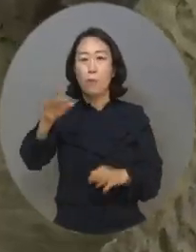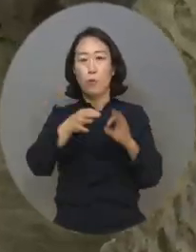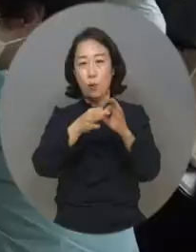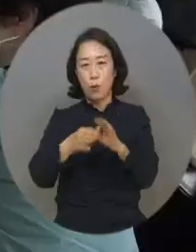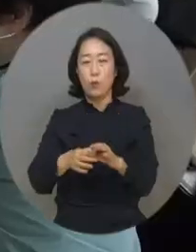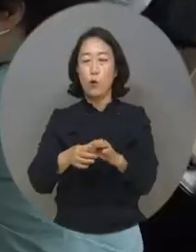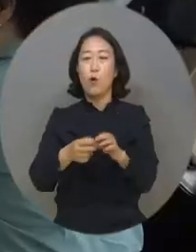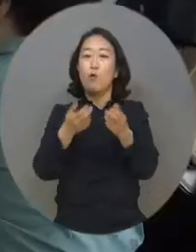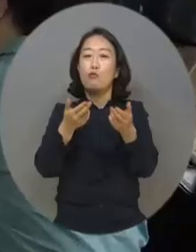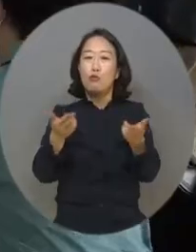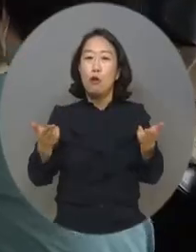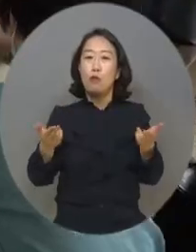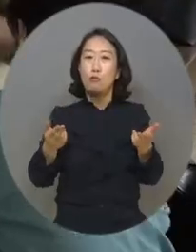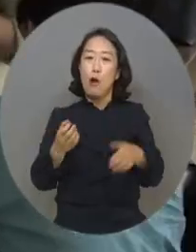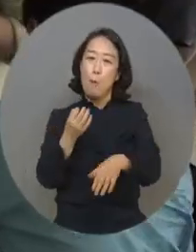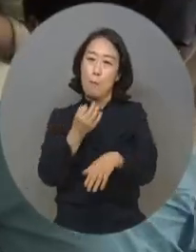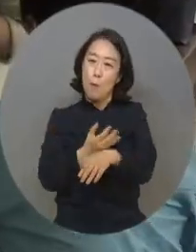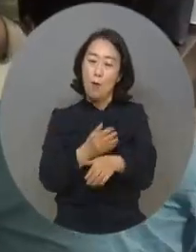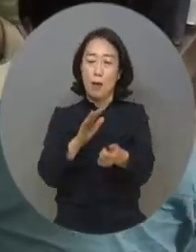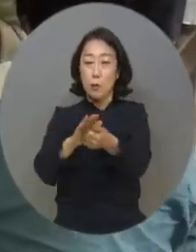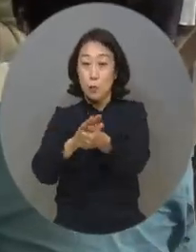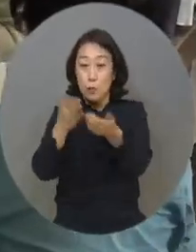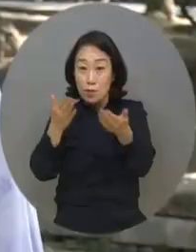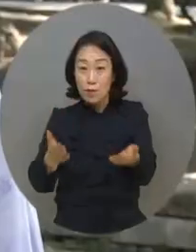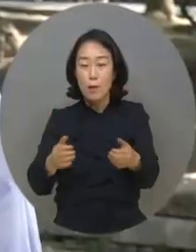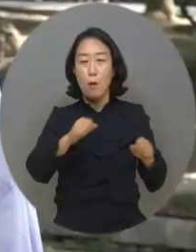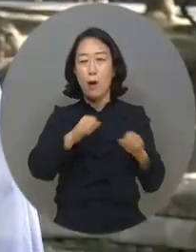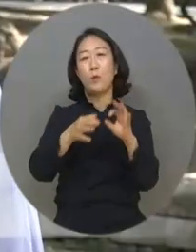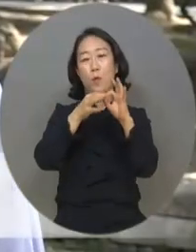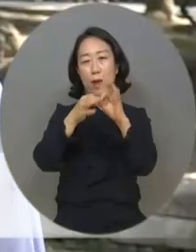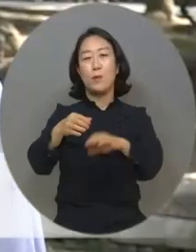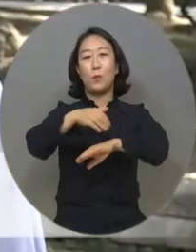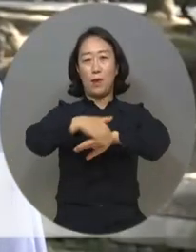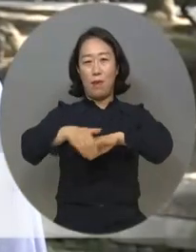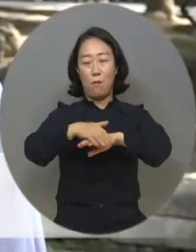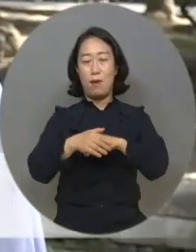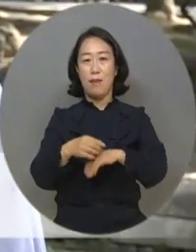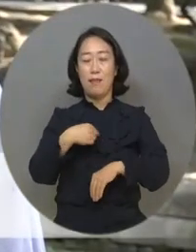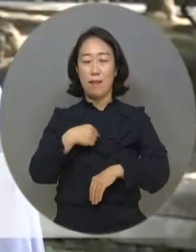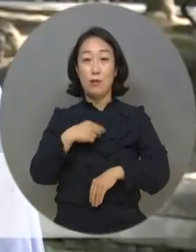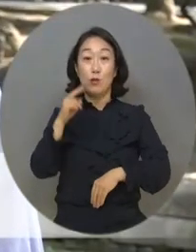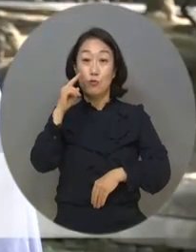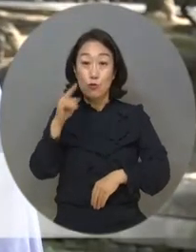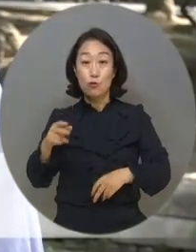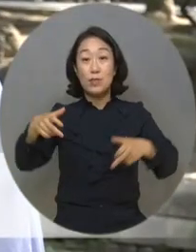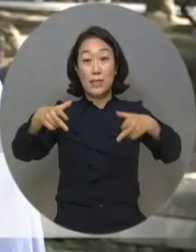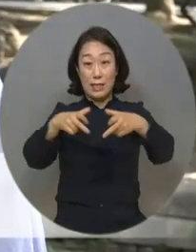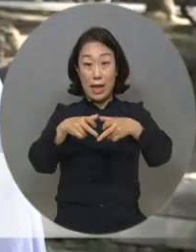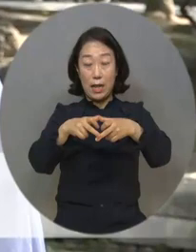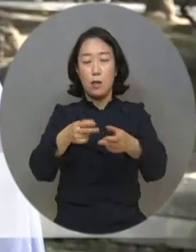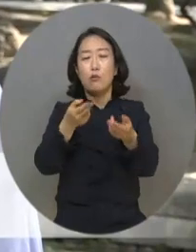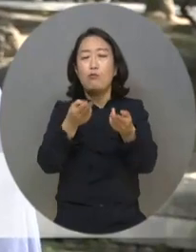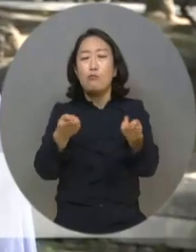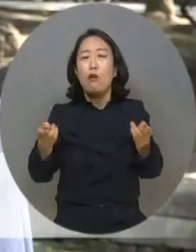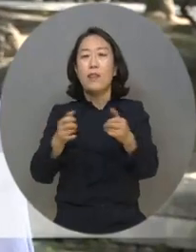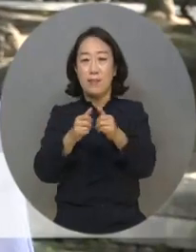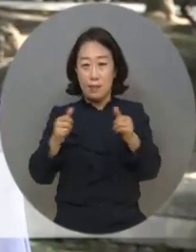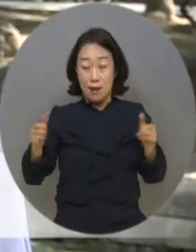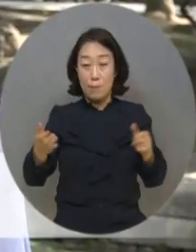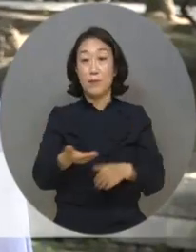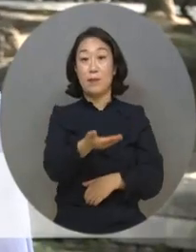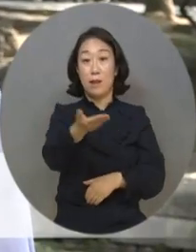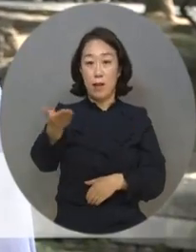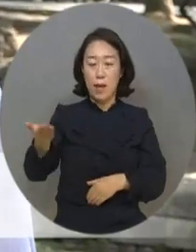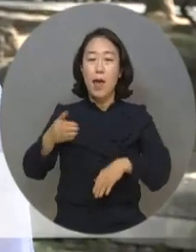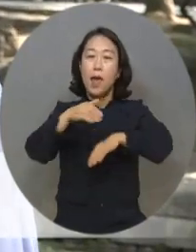누워서 캠페인을 계속하겠다고 밝혔습니다. 특히 이제 저는 중증장애인, 와상장애인들을 대상으로 이